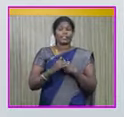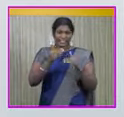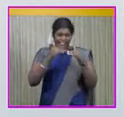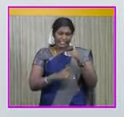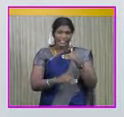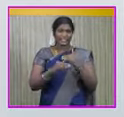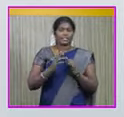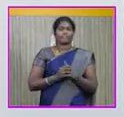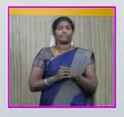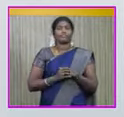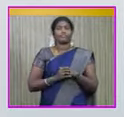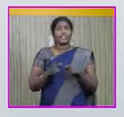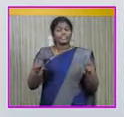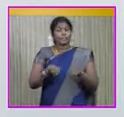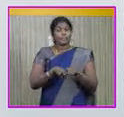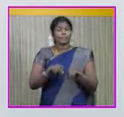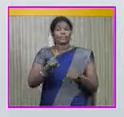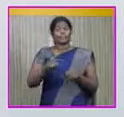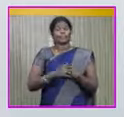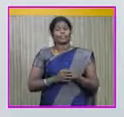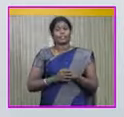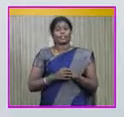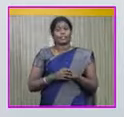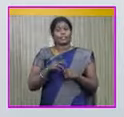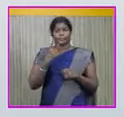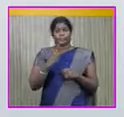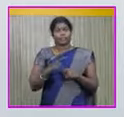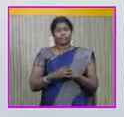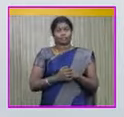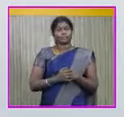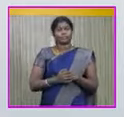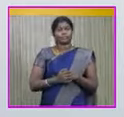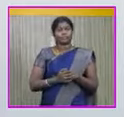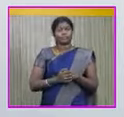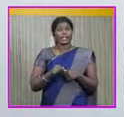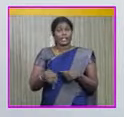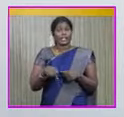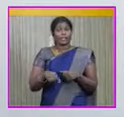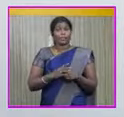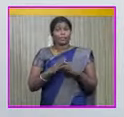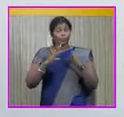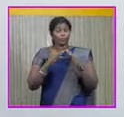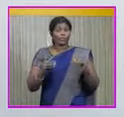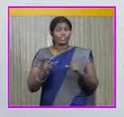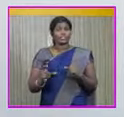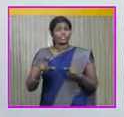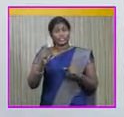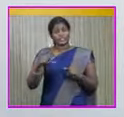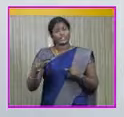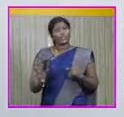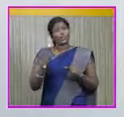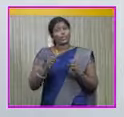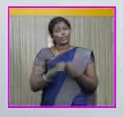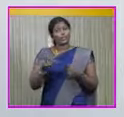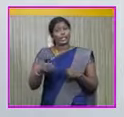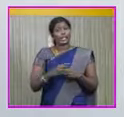பார்ட் யூஏ. இது ரெண்டு சமம் அப்படின்ற விஷயத்துக்கு நம்ம வந்துட்டோம். இப்போது முக்கோணம் சியூபி மற்றும் அதாவது கப்பு